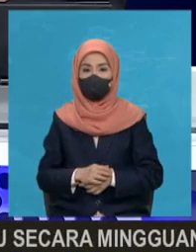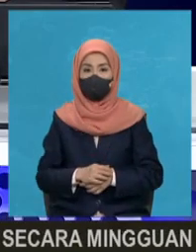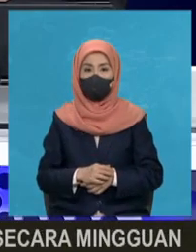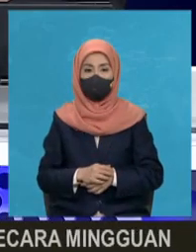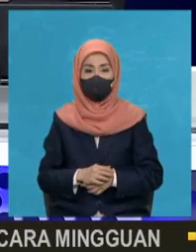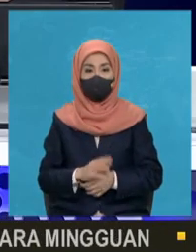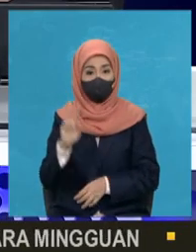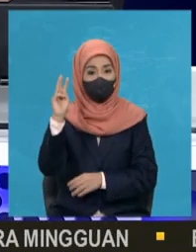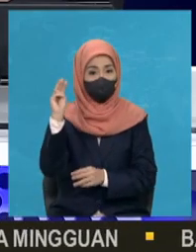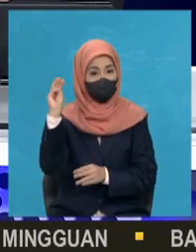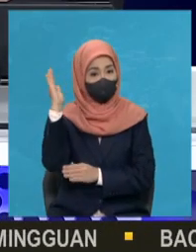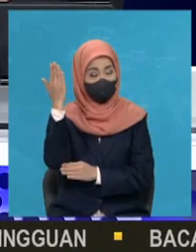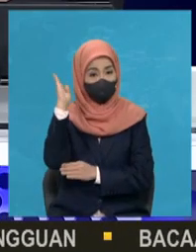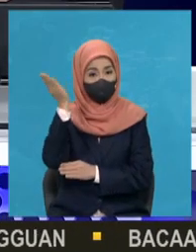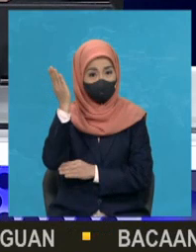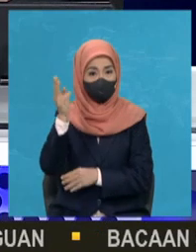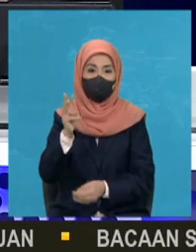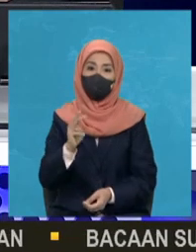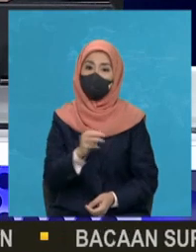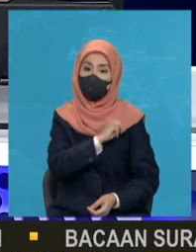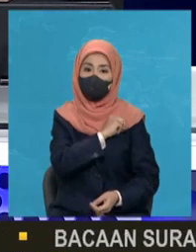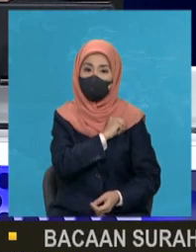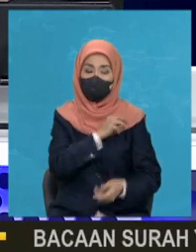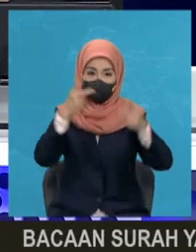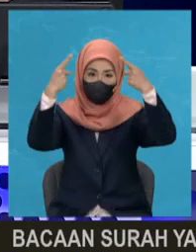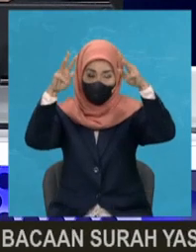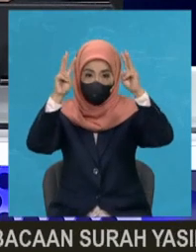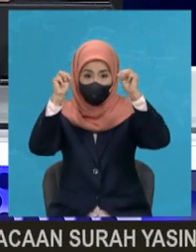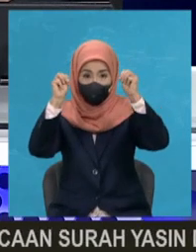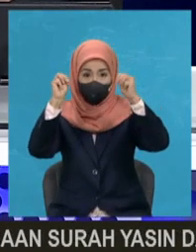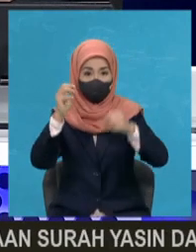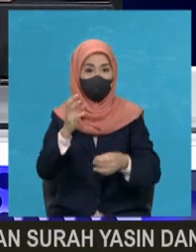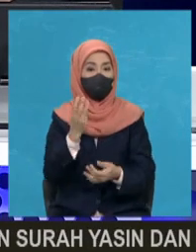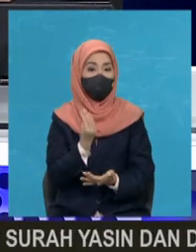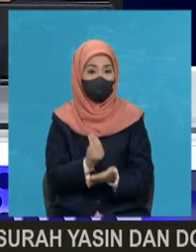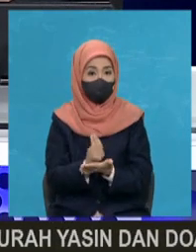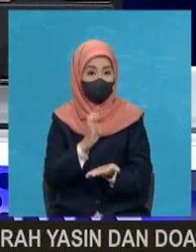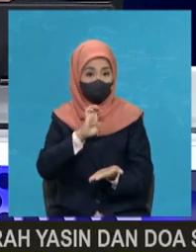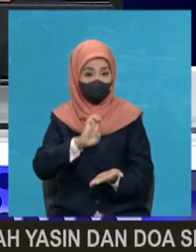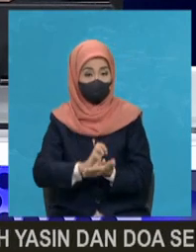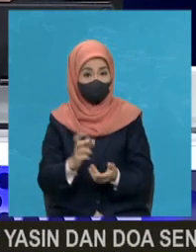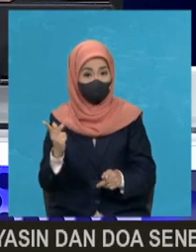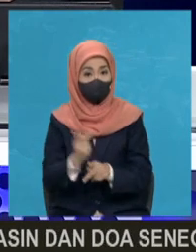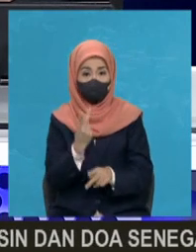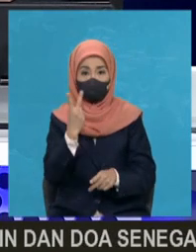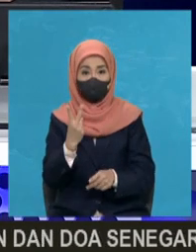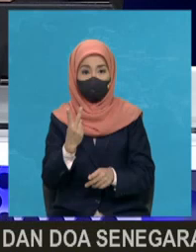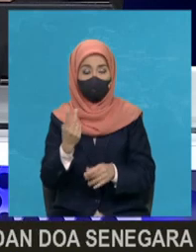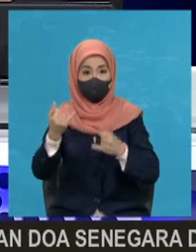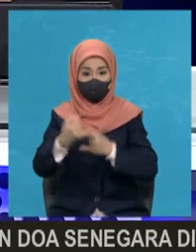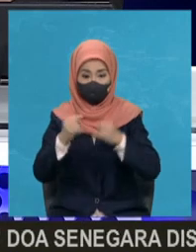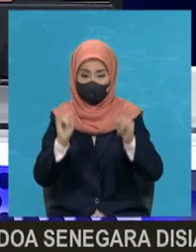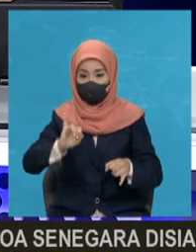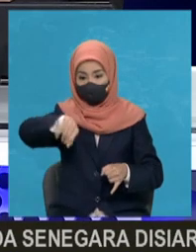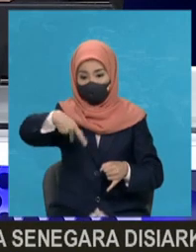Hai pada sidang media yang sama menteri di jabatan Perdana Menteri dan menteri keuangan dan ekonomi kedua memaklumkan jabatan